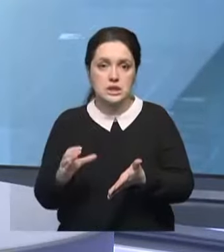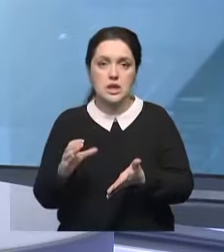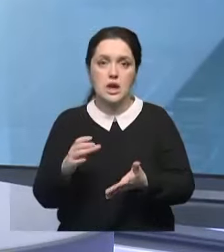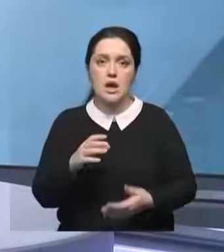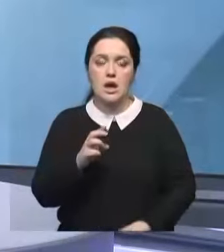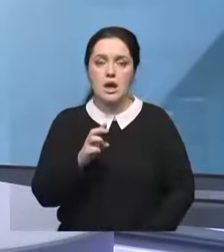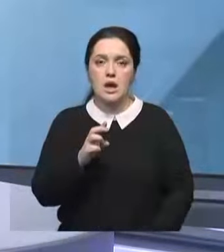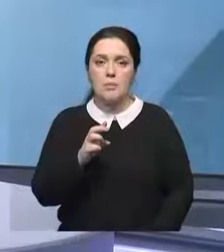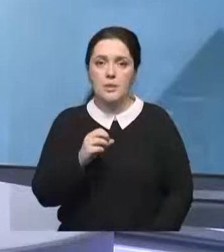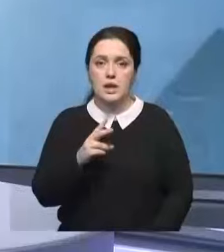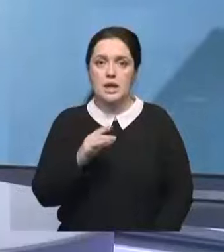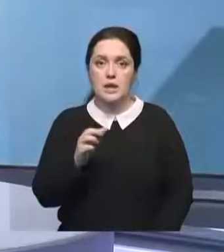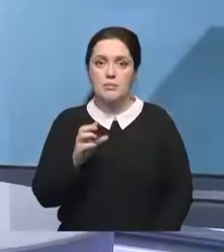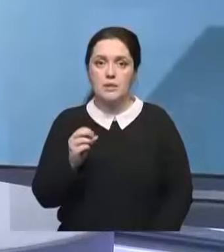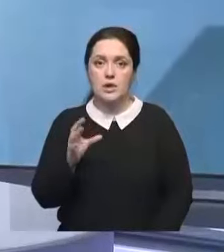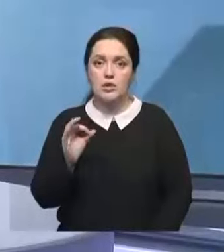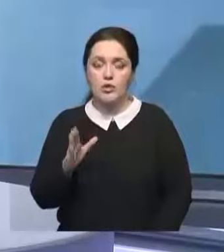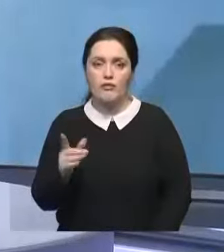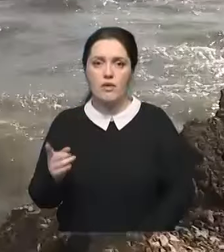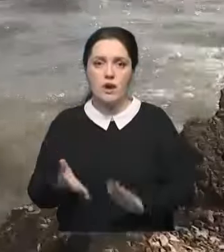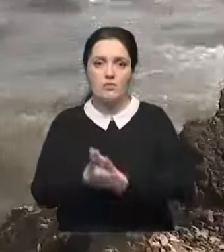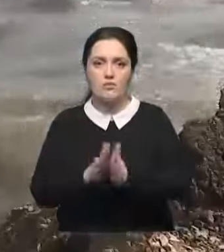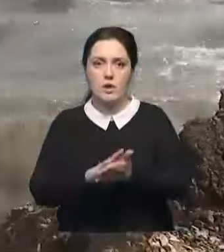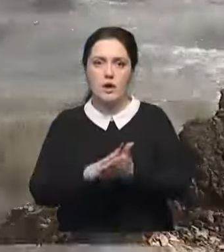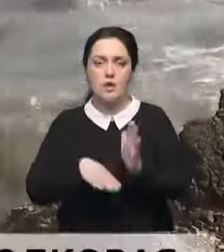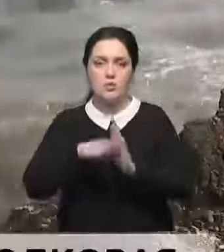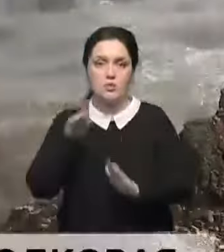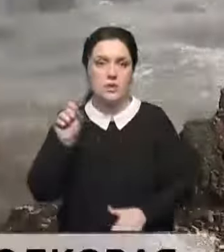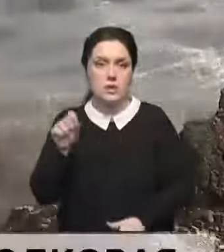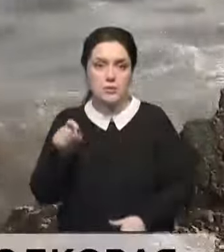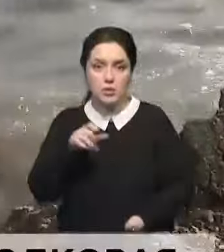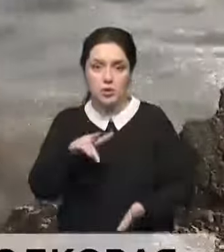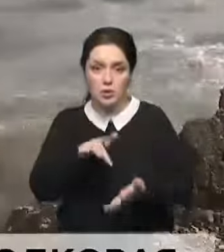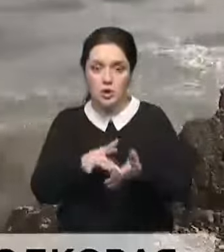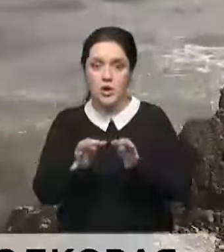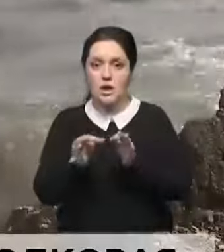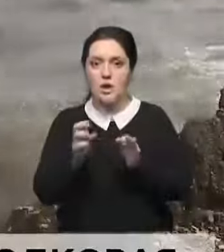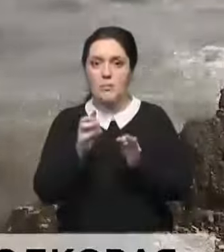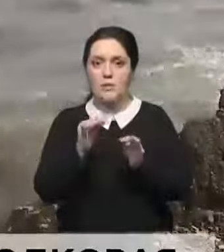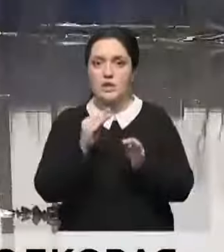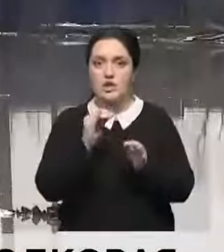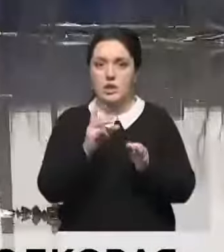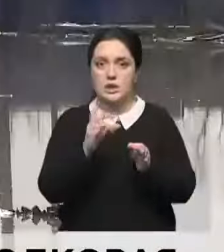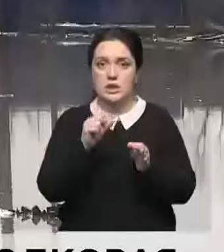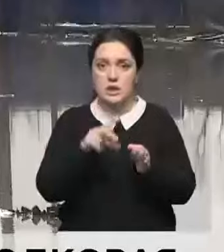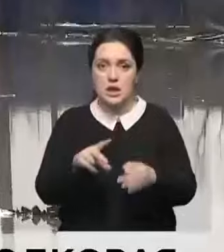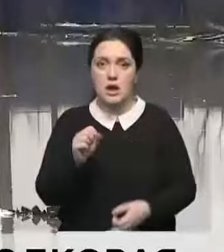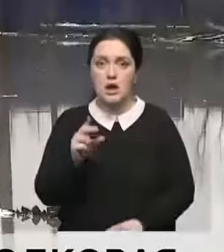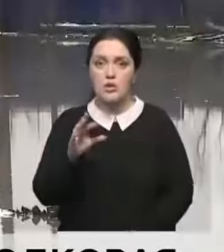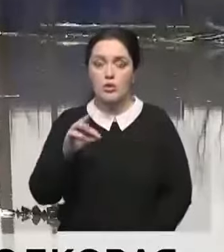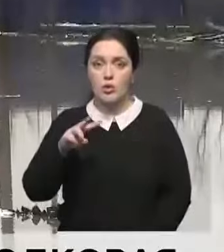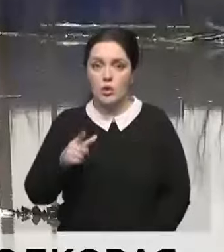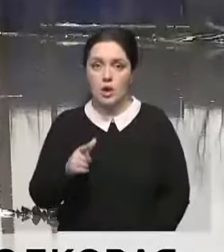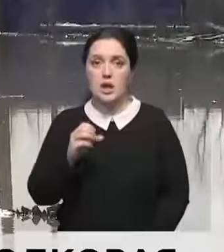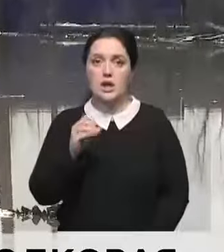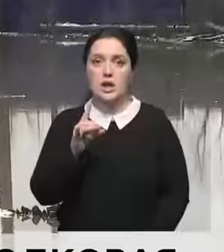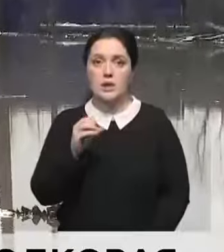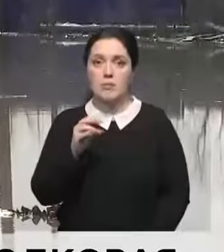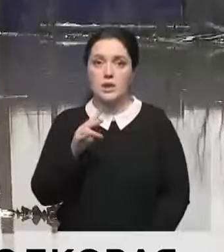региона Еркен Берлебеков. Обстановка стабилизировалась в Степногорске, районах Бержансал, Акульском, Еременталском